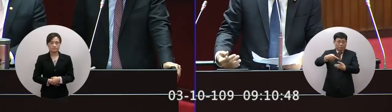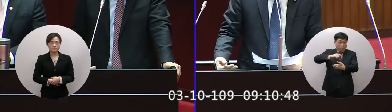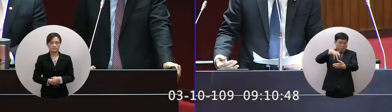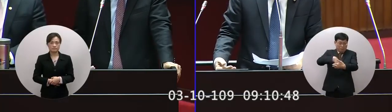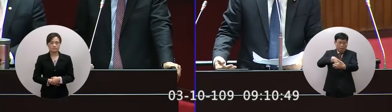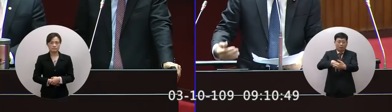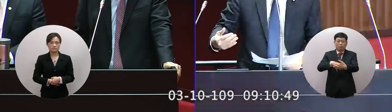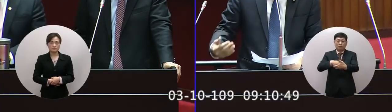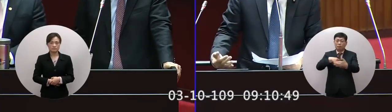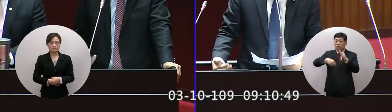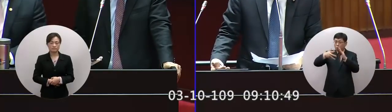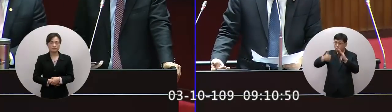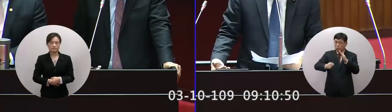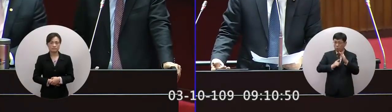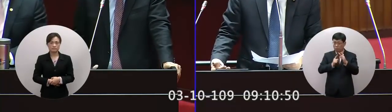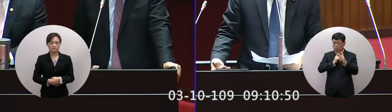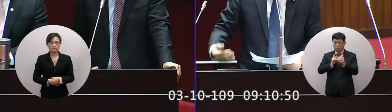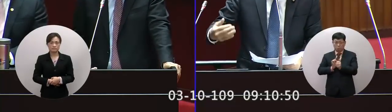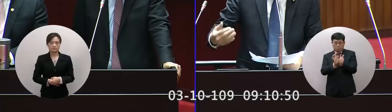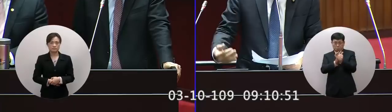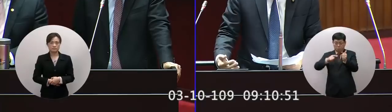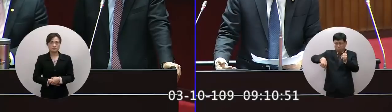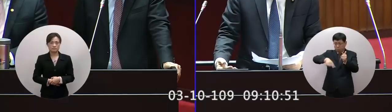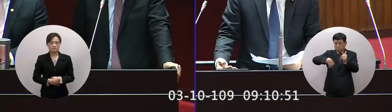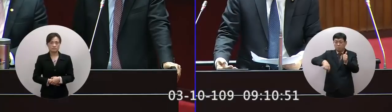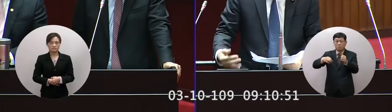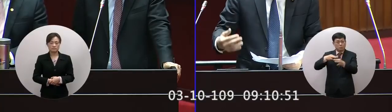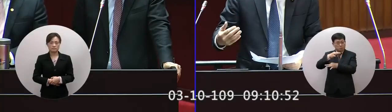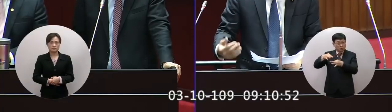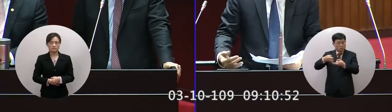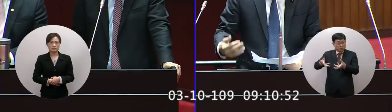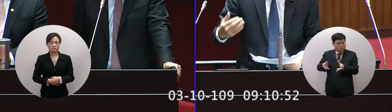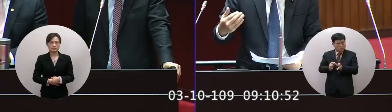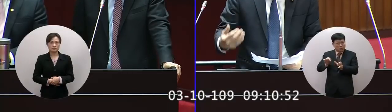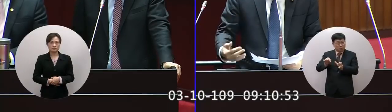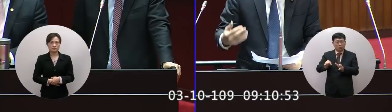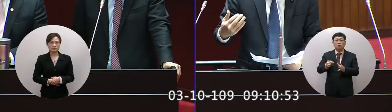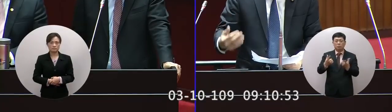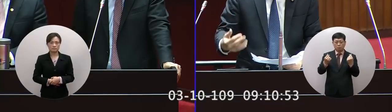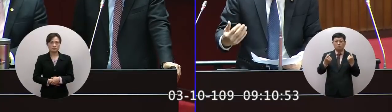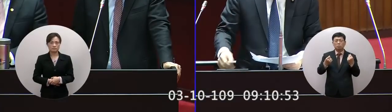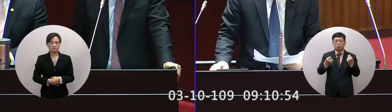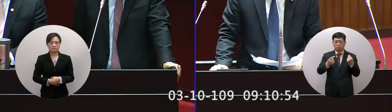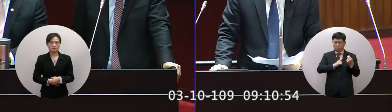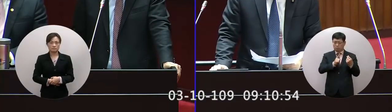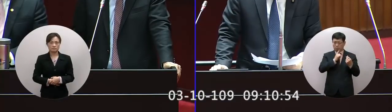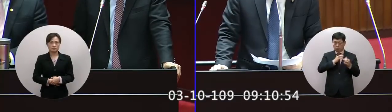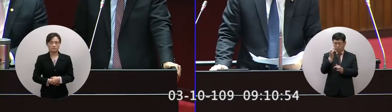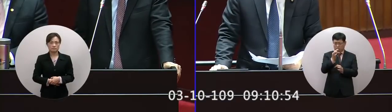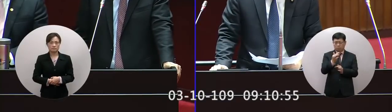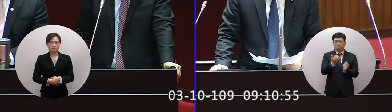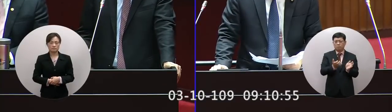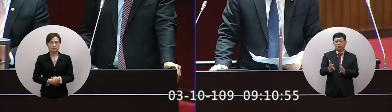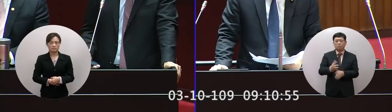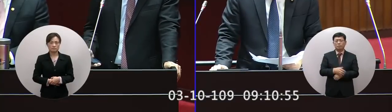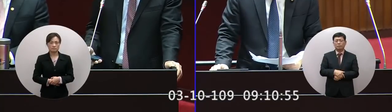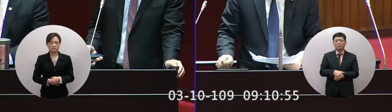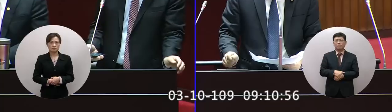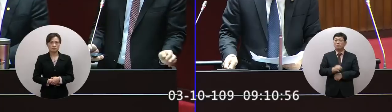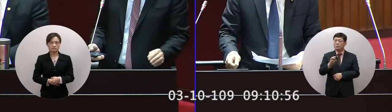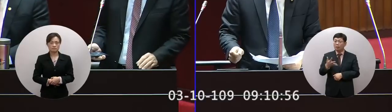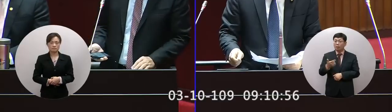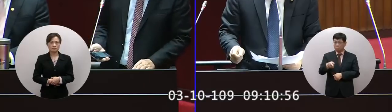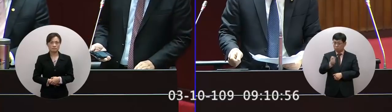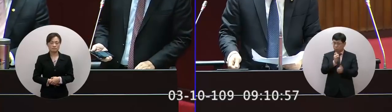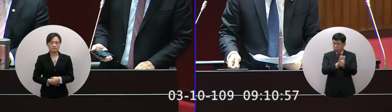的院长，你的后勤部队，尤其你的经济团队，这个时候你必须 get ready 啊，因